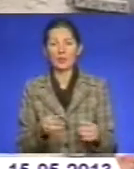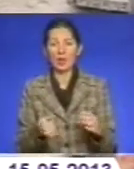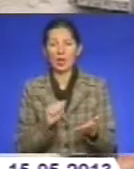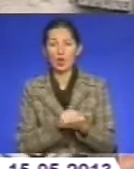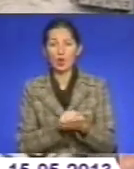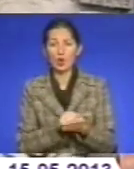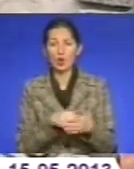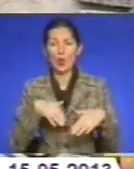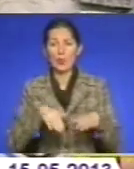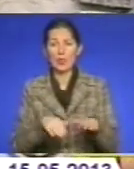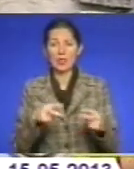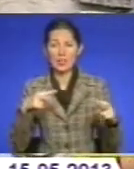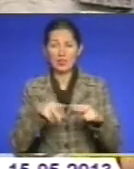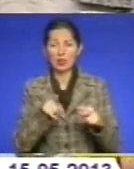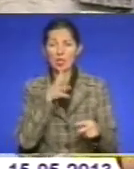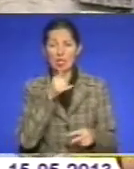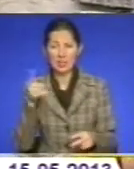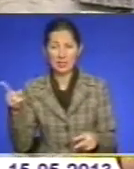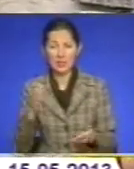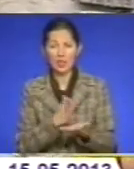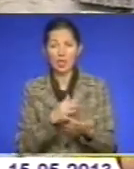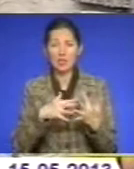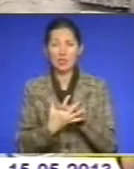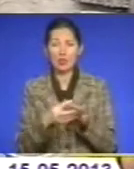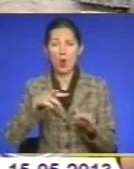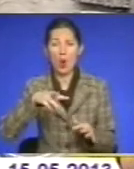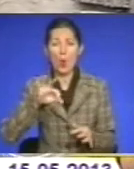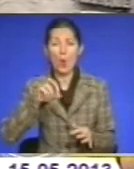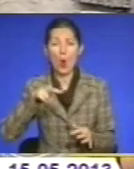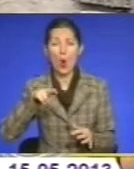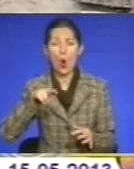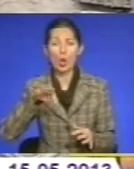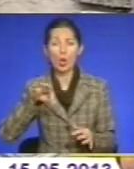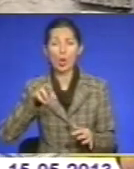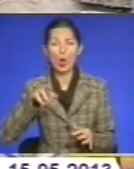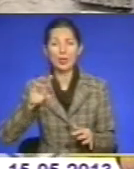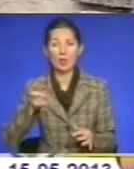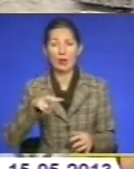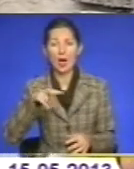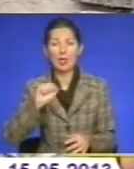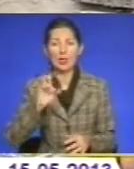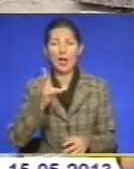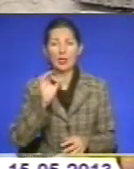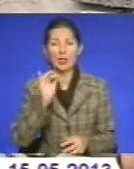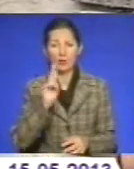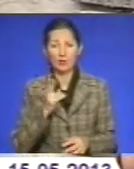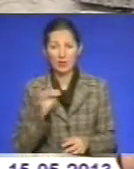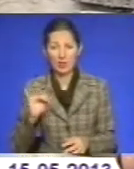жахливих часів є і село Молотки Волинецького району. Дощенту знищено у квітні 1943